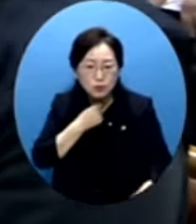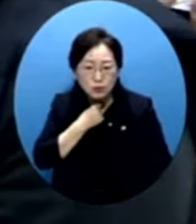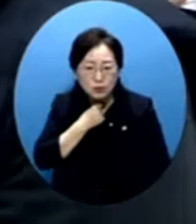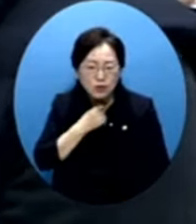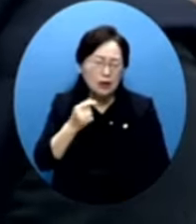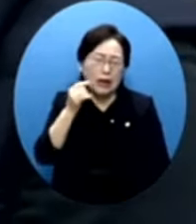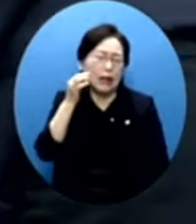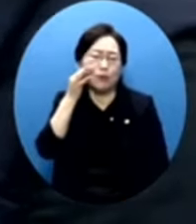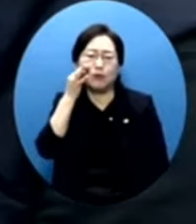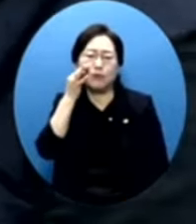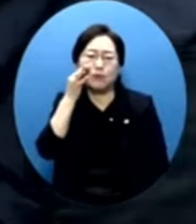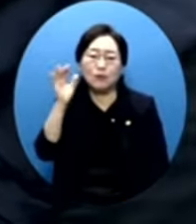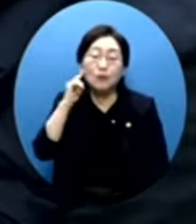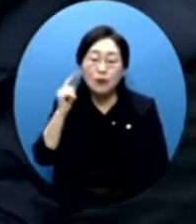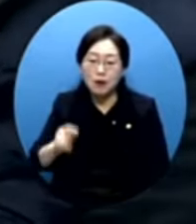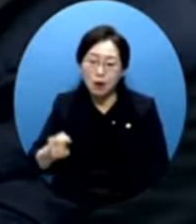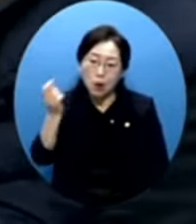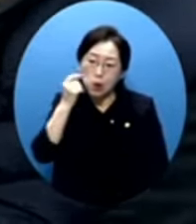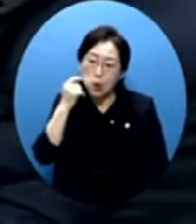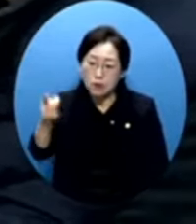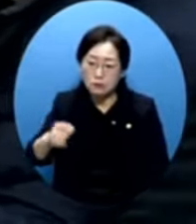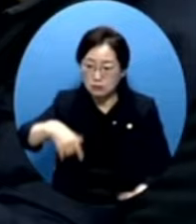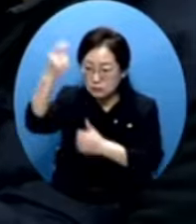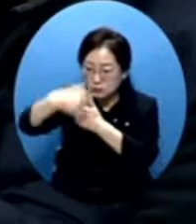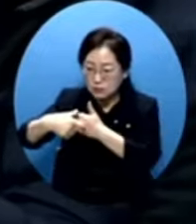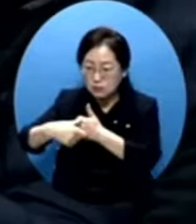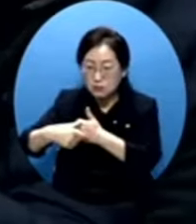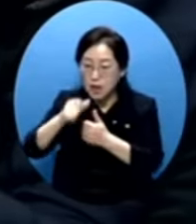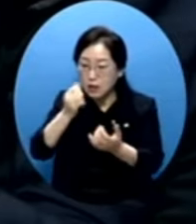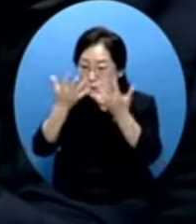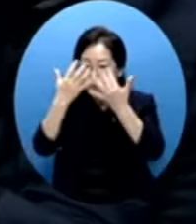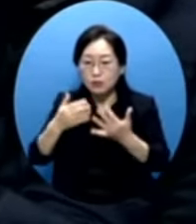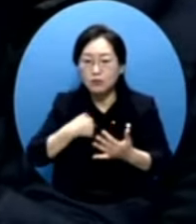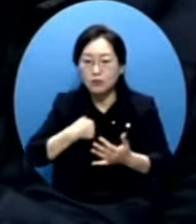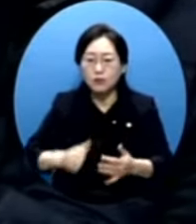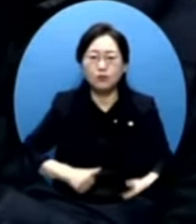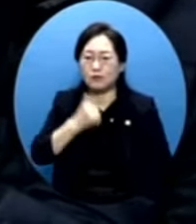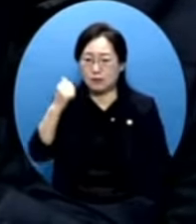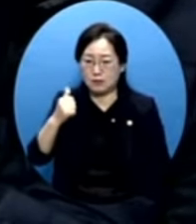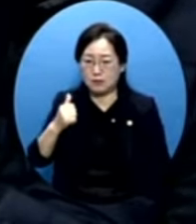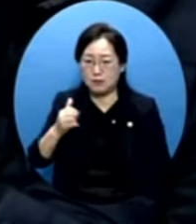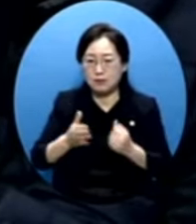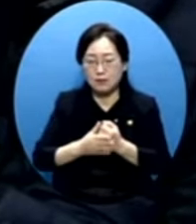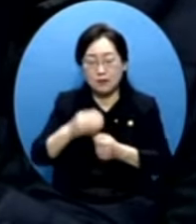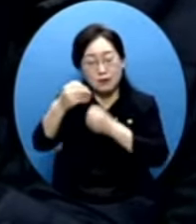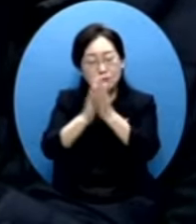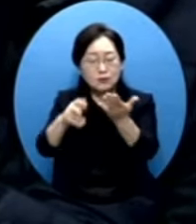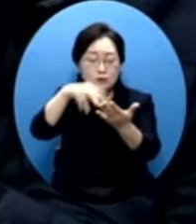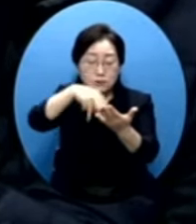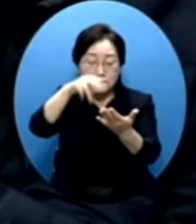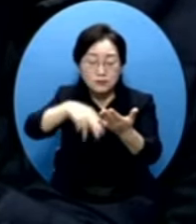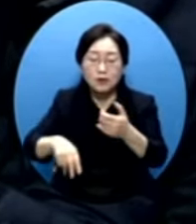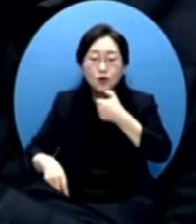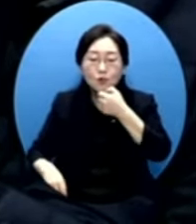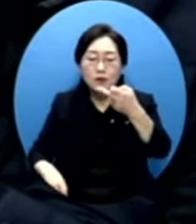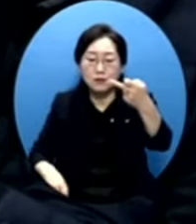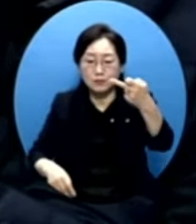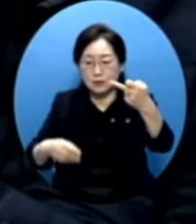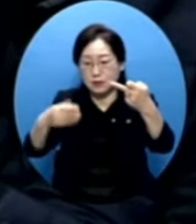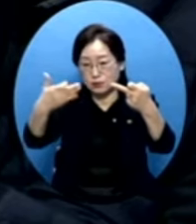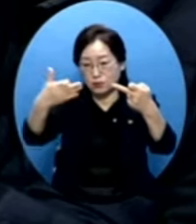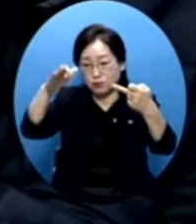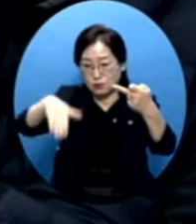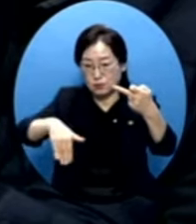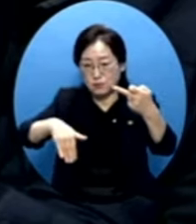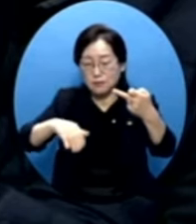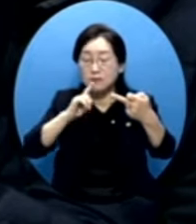갖고 자 갖다 감옥에 집어는 사람이 너무나 미웠습니다 분노가 치밀었습니다 그래서 성경을 계속 읽다 보니까 로마서 12장 19절 21절에이